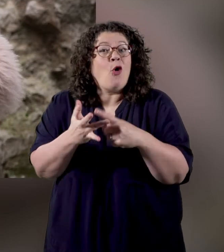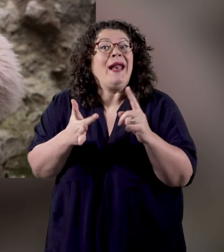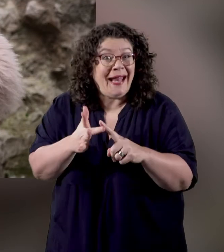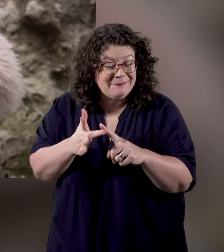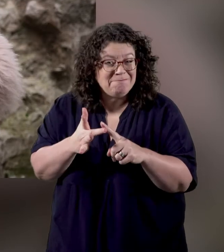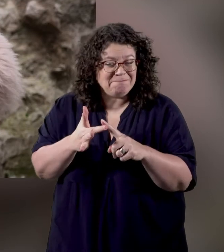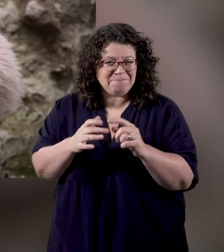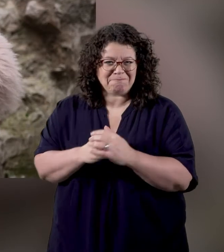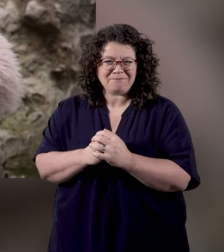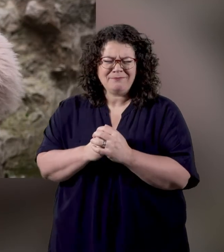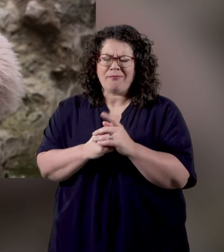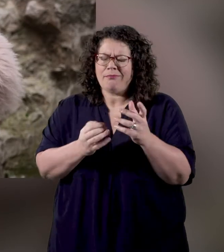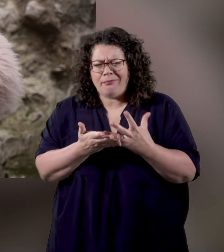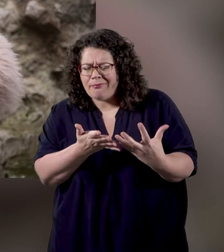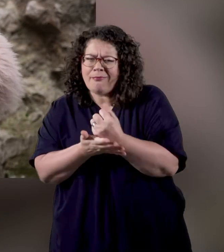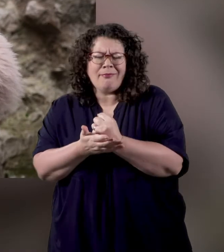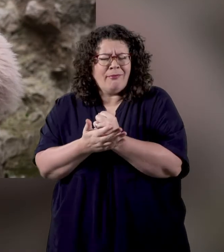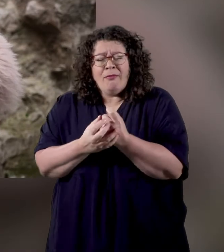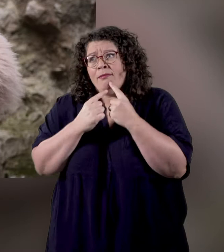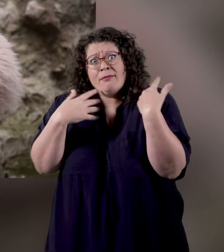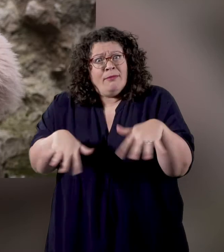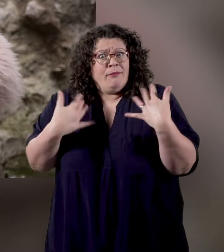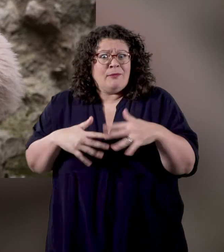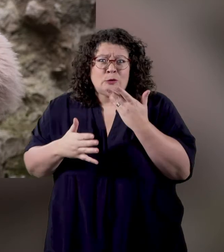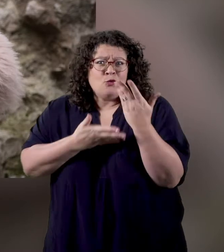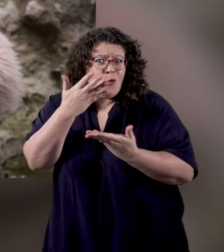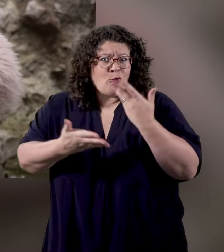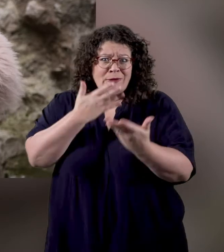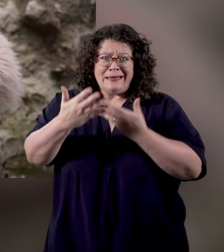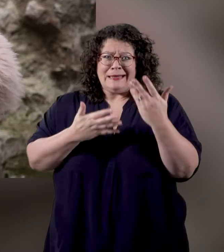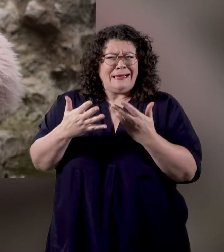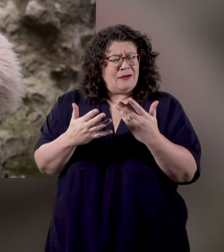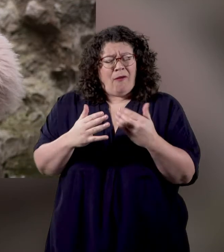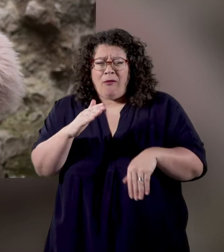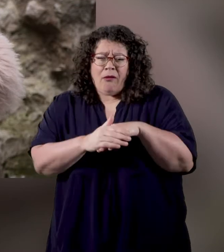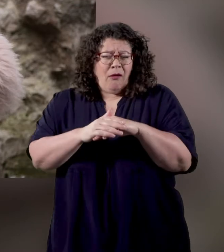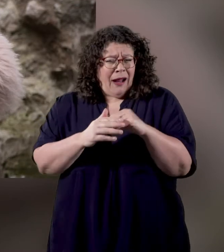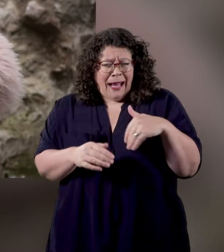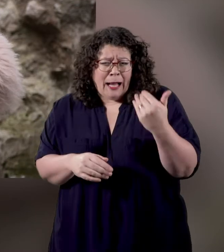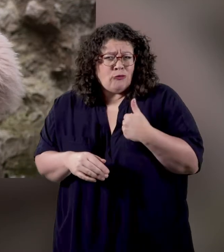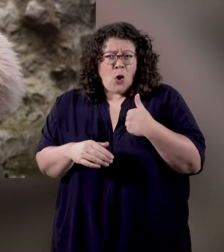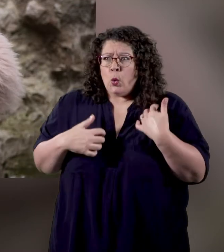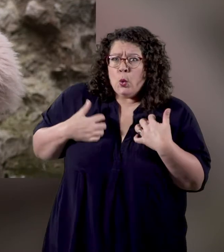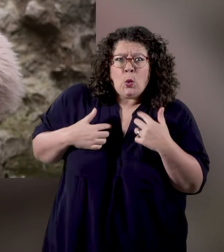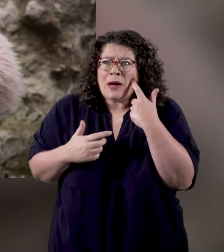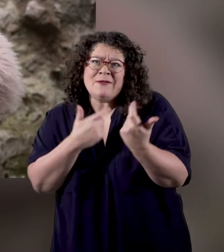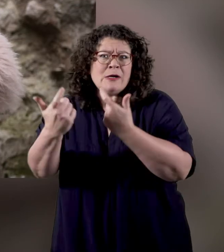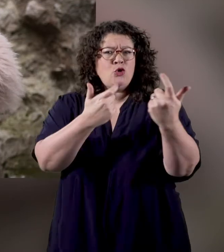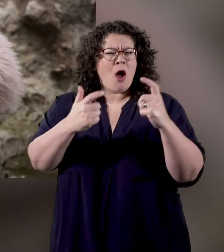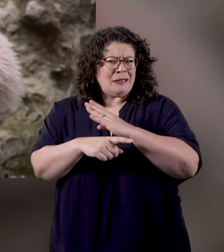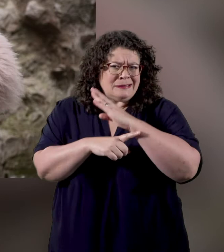Mabinogi. Yn straeon y Mabinogi, mae arwyr anhygoel yn mynd ar anturiaethau,